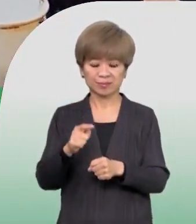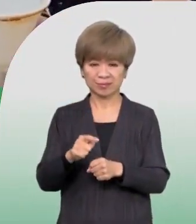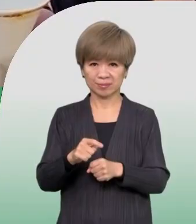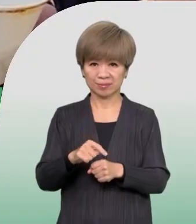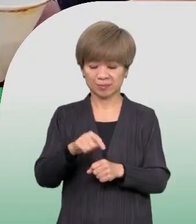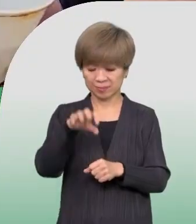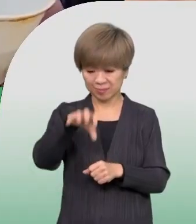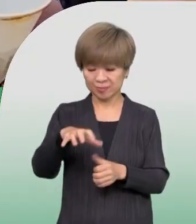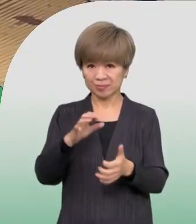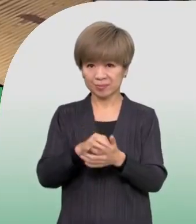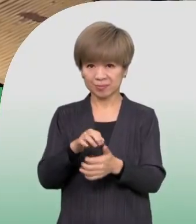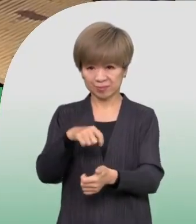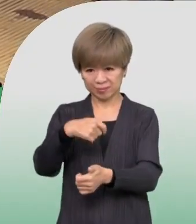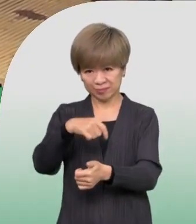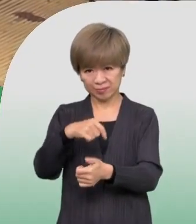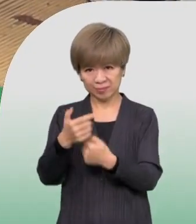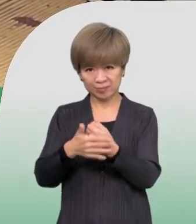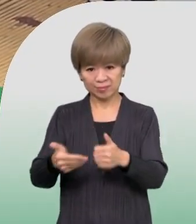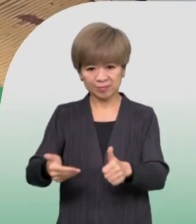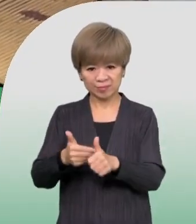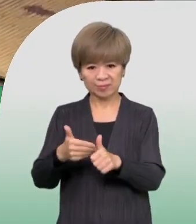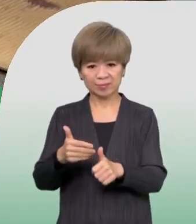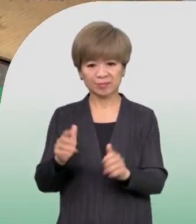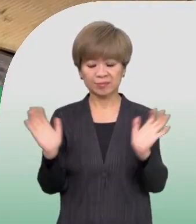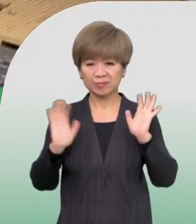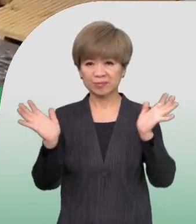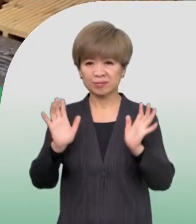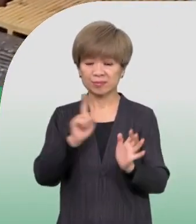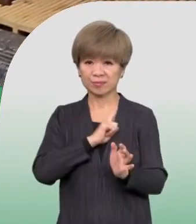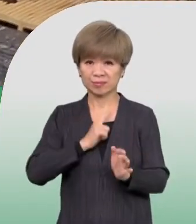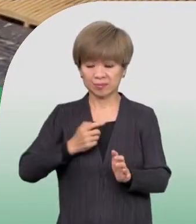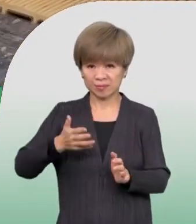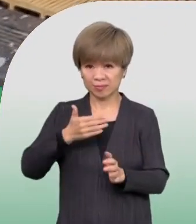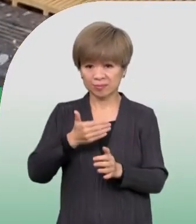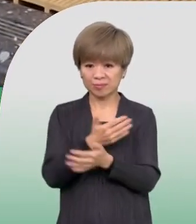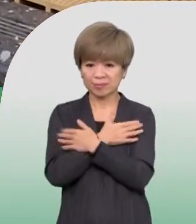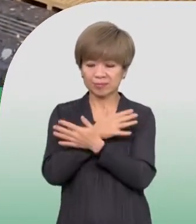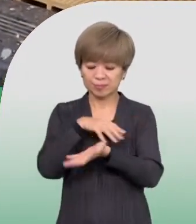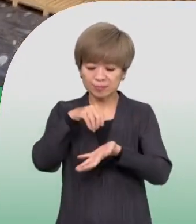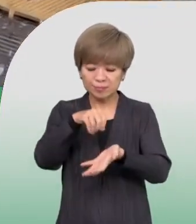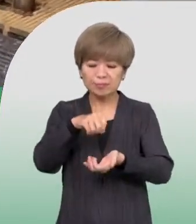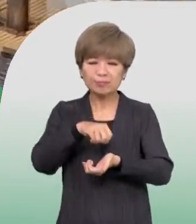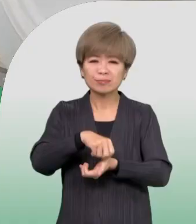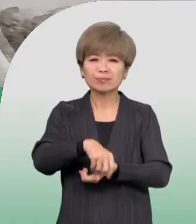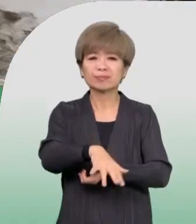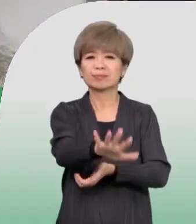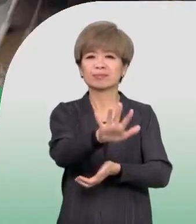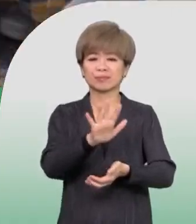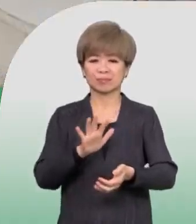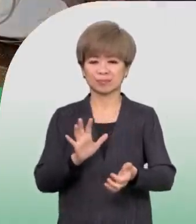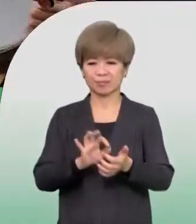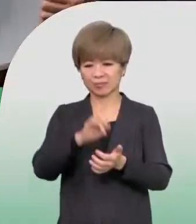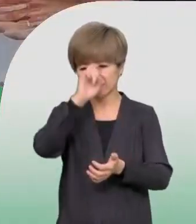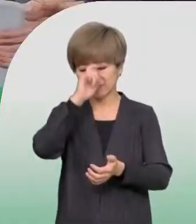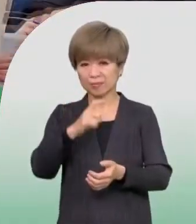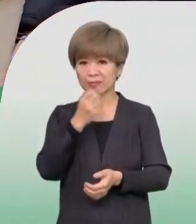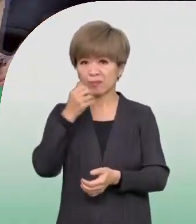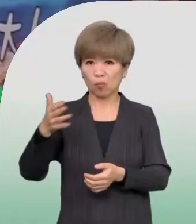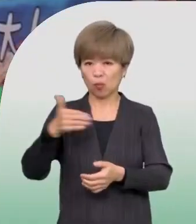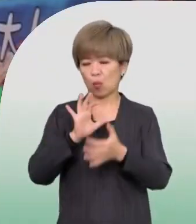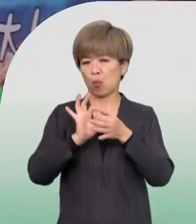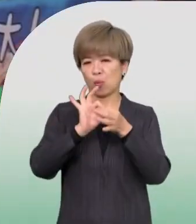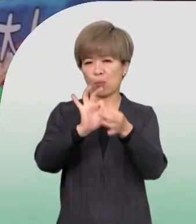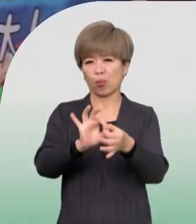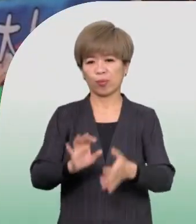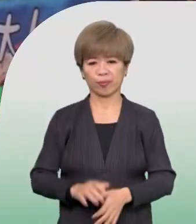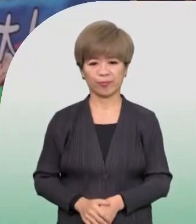教育，韩国学生的七家同五个拿起风扇，希望推广重重救救，唔会脱参加生物文化。